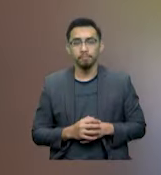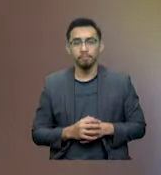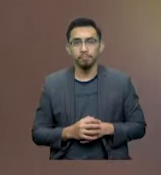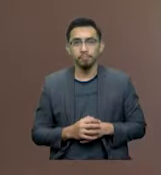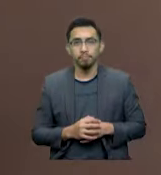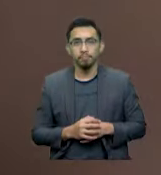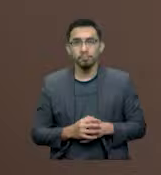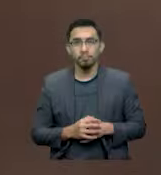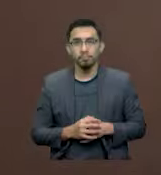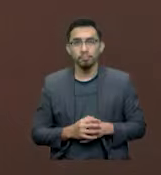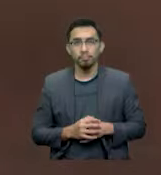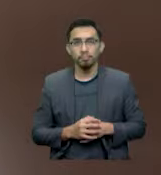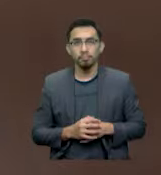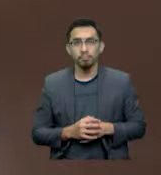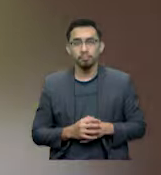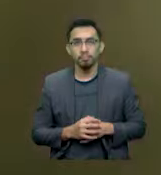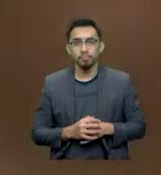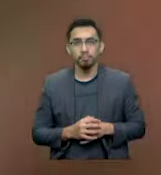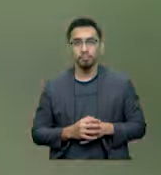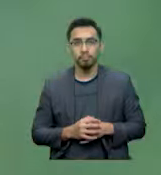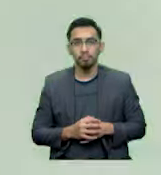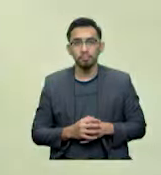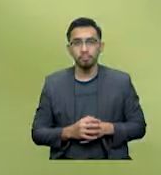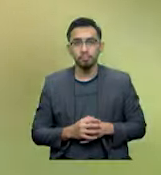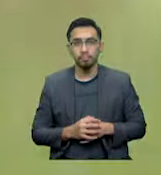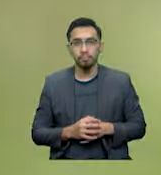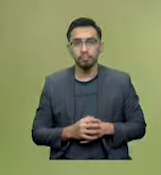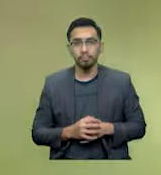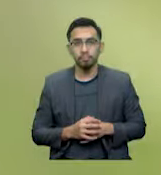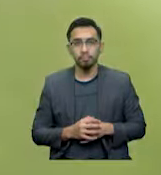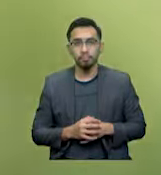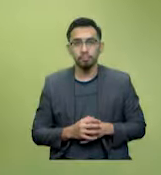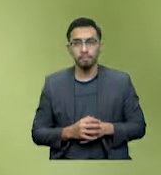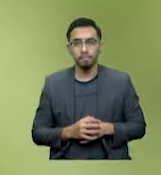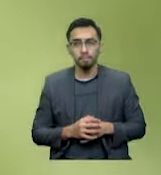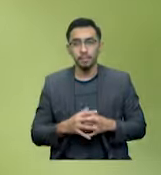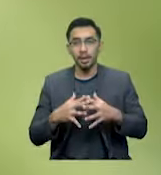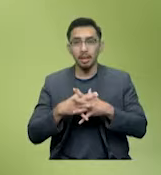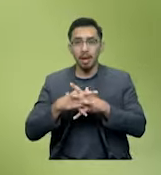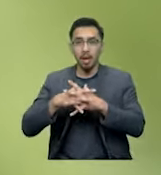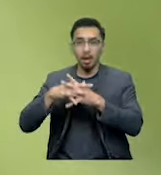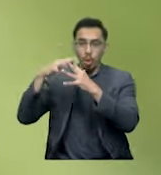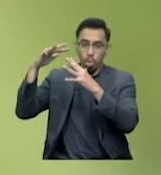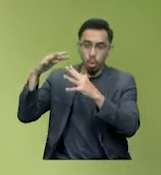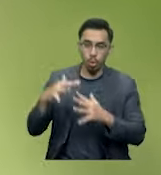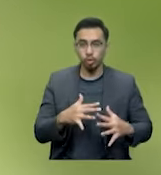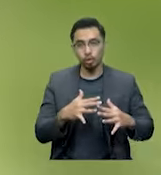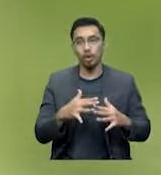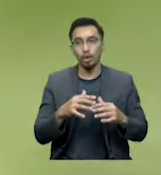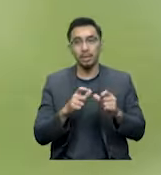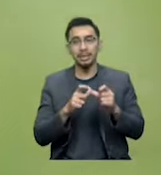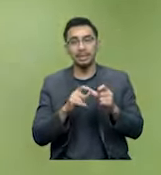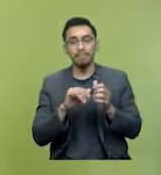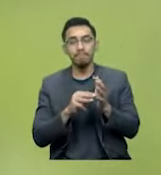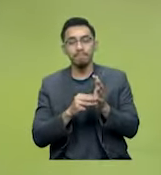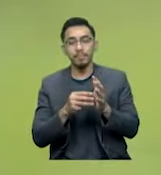terselamatkan ya karena di sini banyak orang juga yang tertanam longsor ini terjadi di jalan Sibolga Tarutung Kampung sibalangka andiantoning